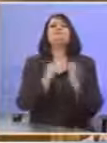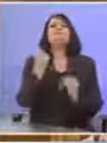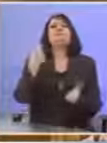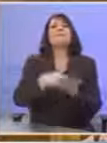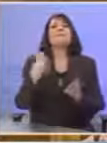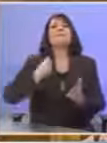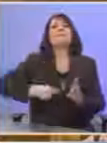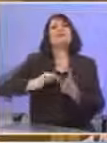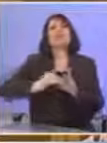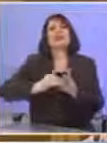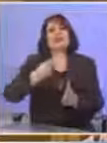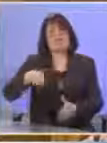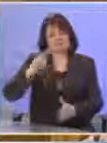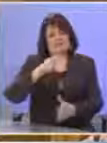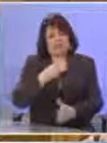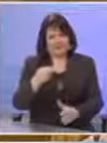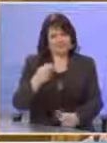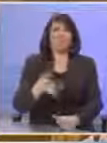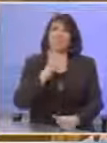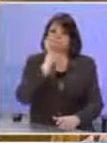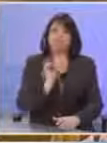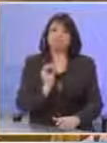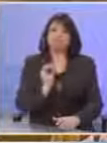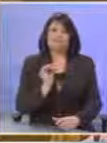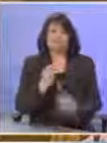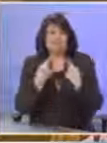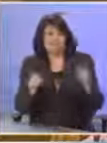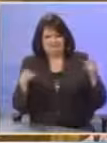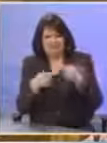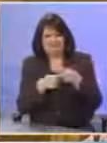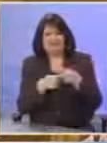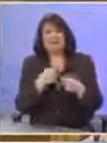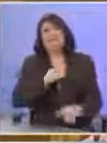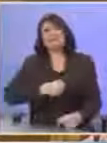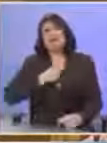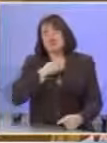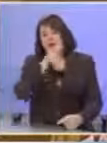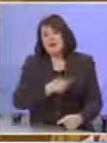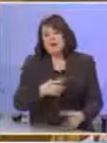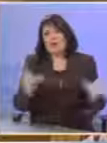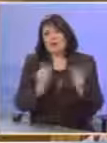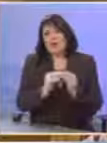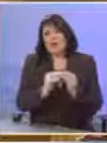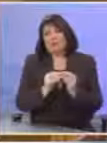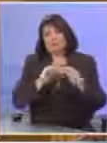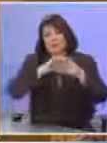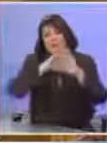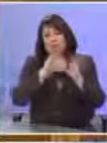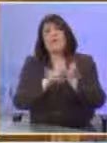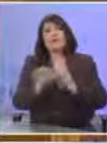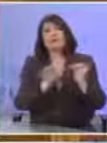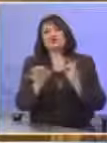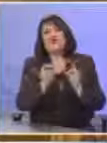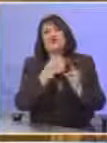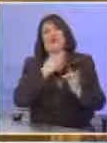των δημοσίων υπαλλήλων, είναι πραγματικά από οξύμορη έως τραγική η βούλησή σας να ενσωματέσετε στο δρομοσχέδιο με